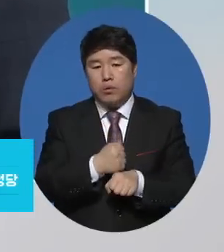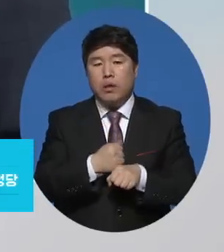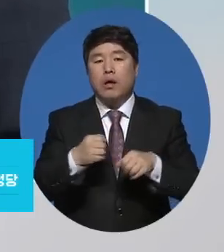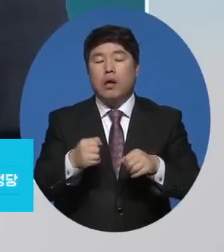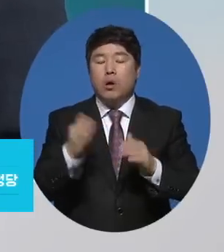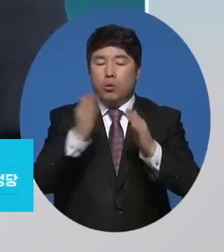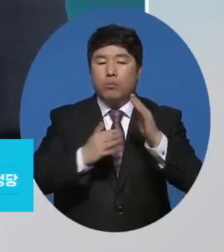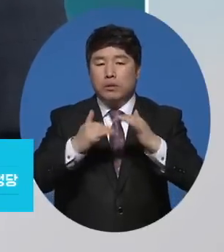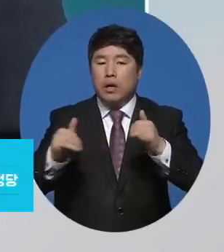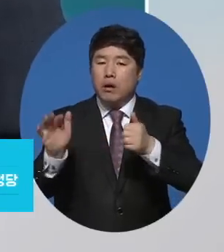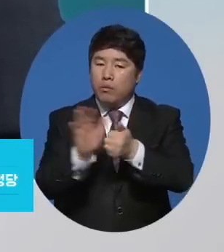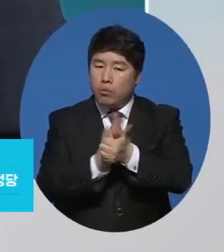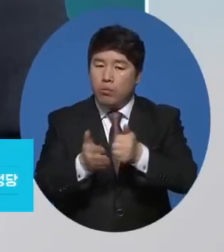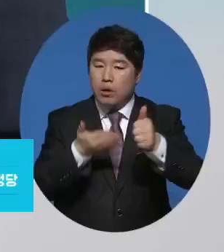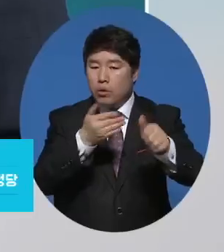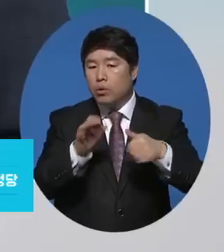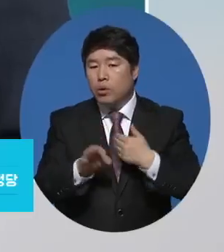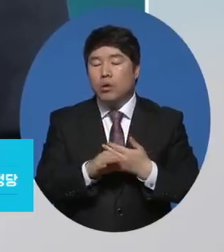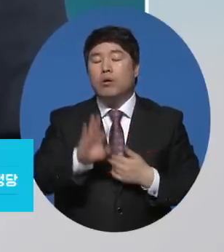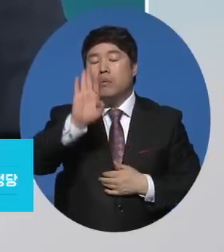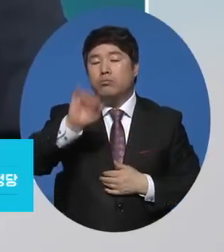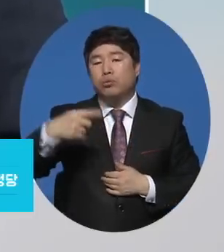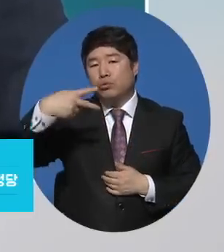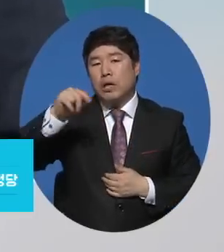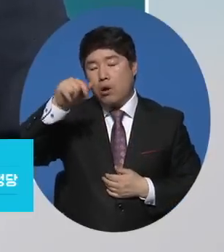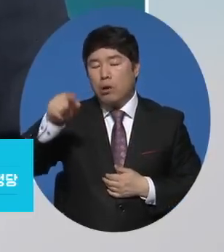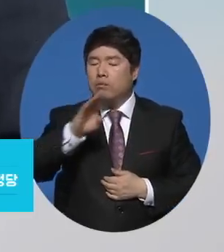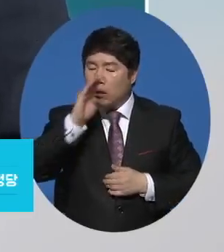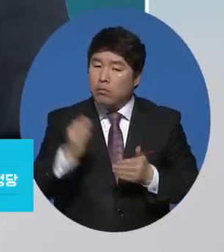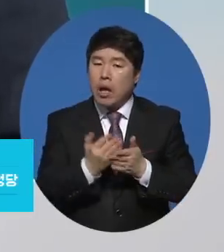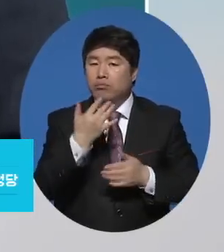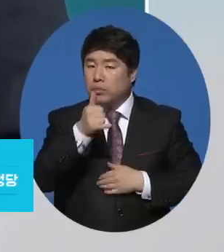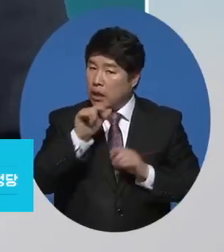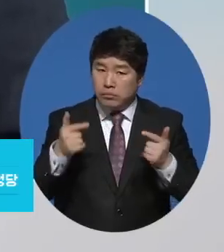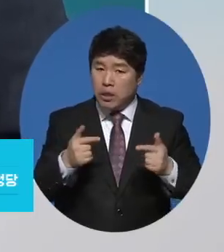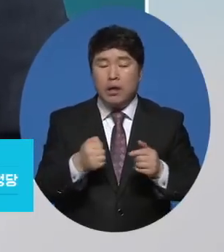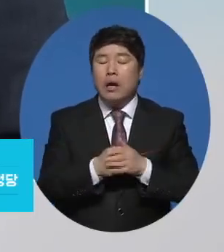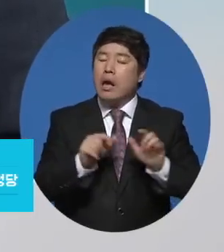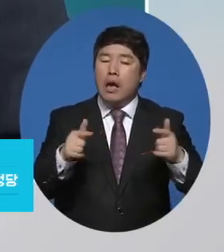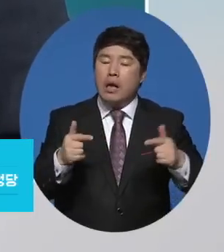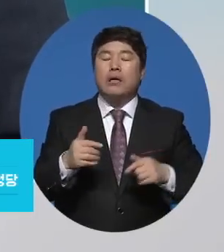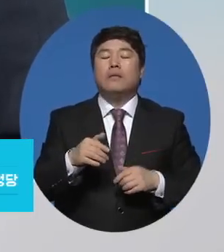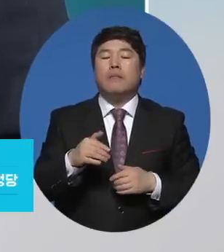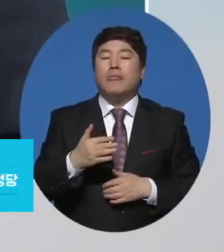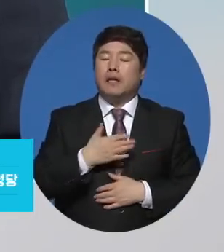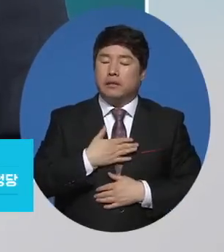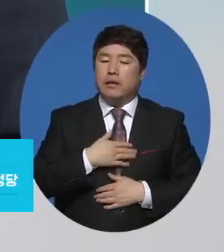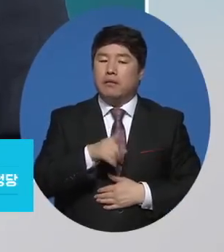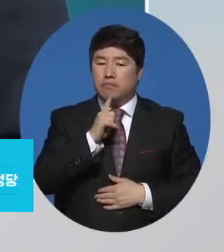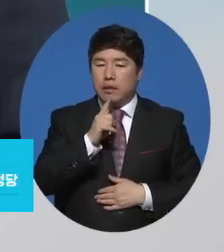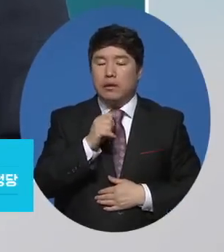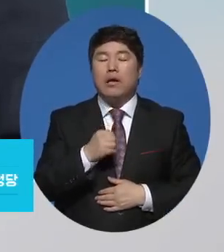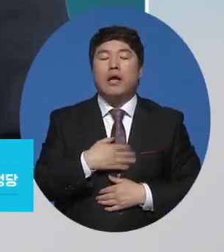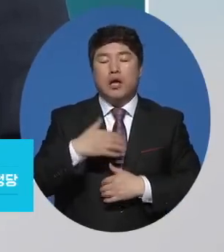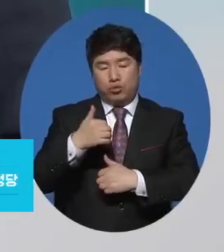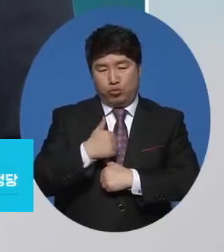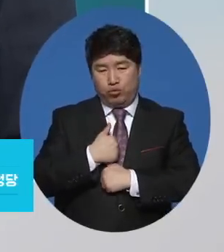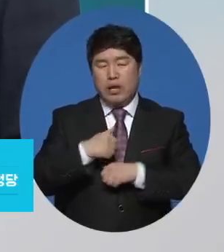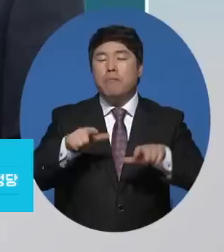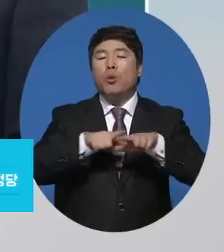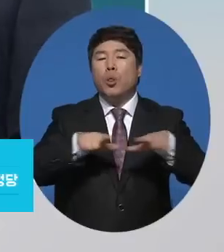예 그래 할 것 같은 부상하는 당연히 할 수 있는 거 아니겠 그러나 저 제가 볼 때는 군 군 일반 사병을